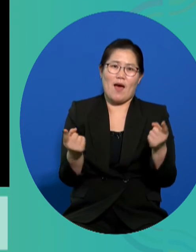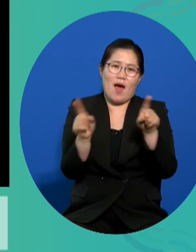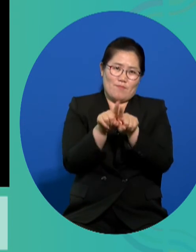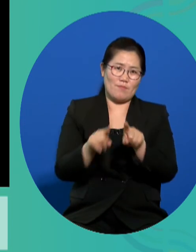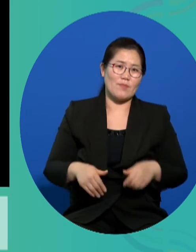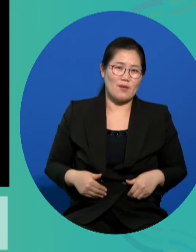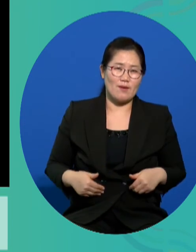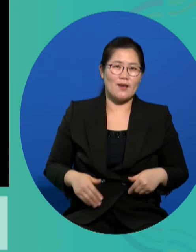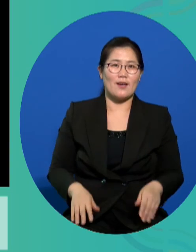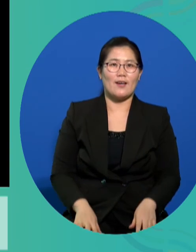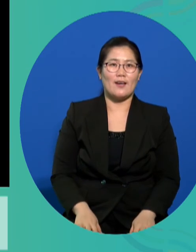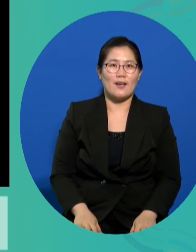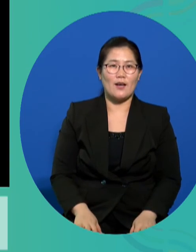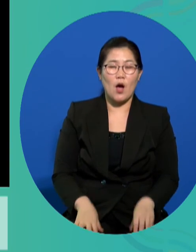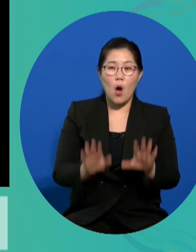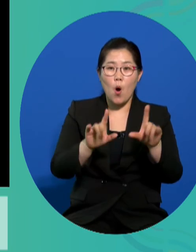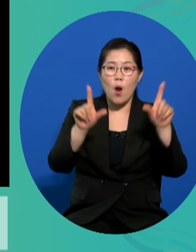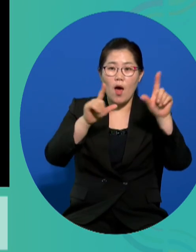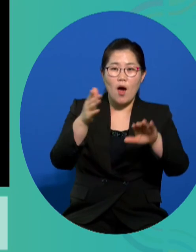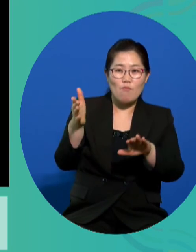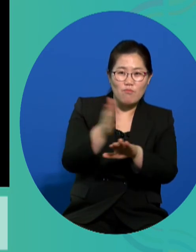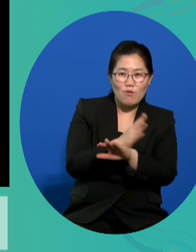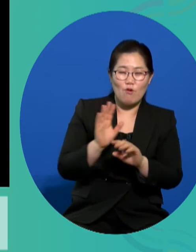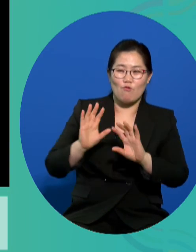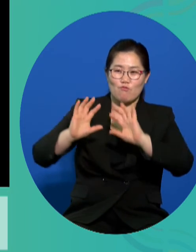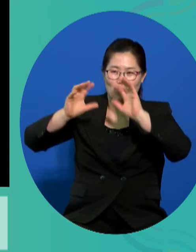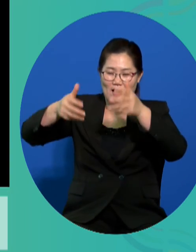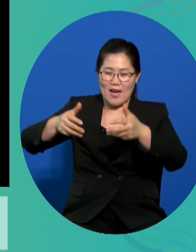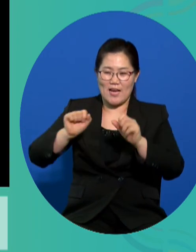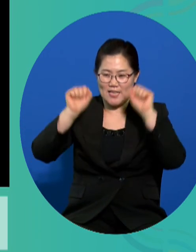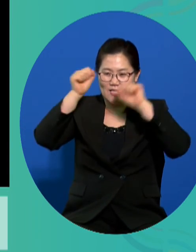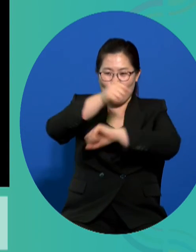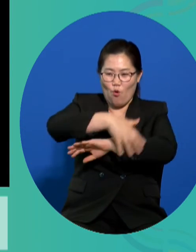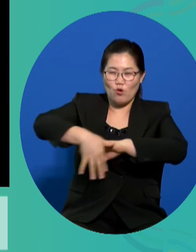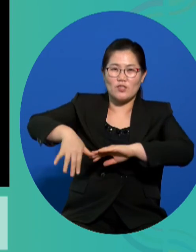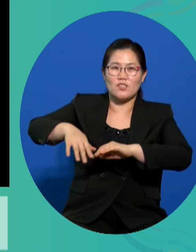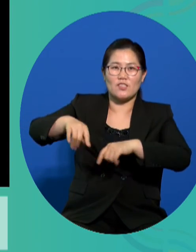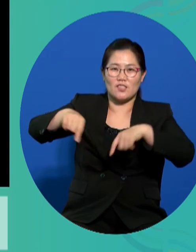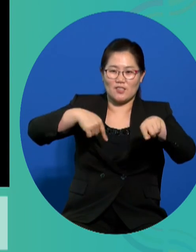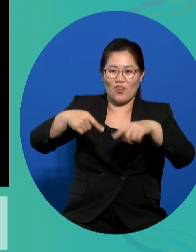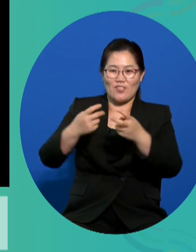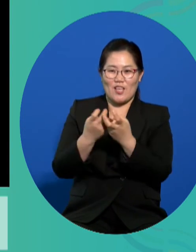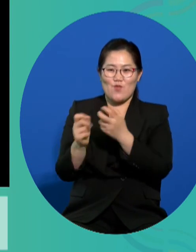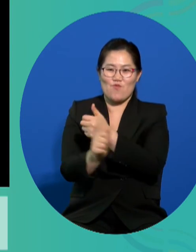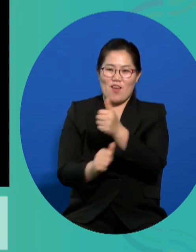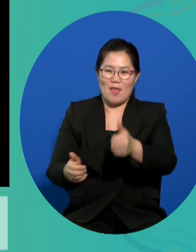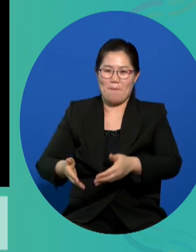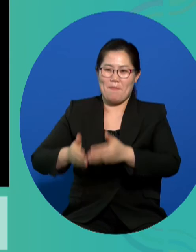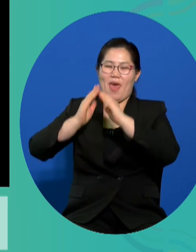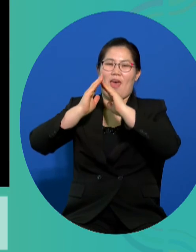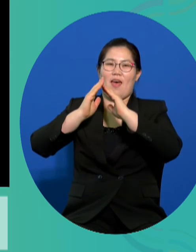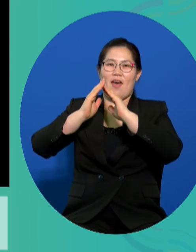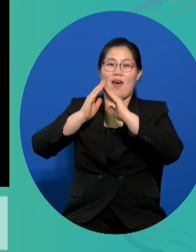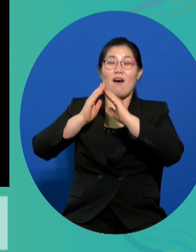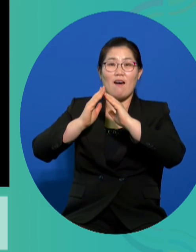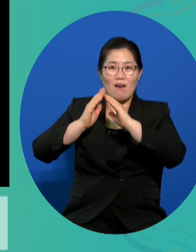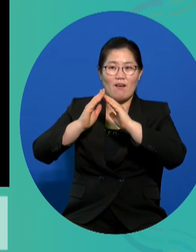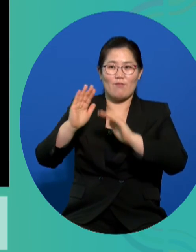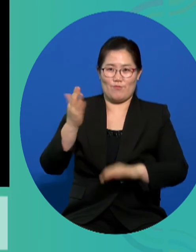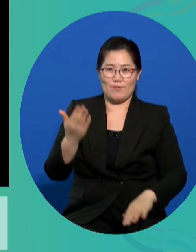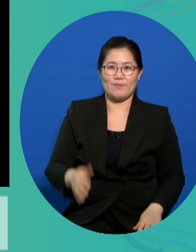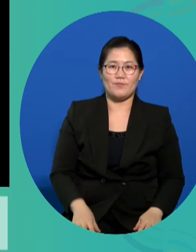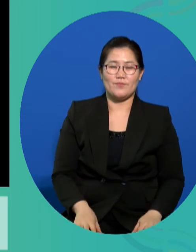이제 국가 스포츠 정책위원회가 발족이 됩니다. 이제 국가 스포츠 정책위원회가 스포츠 기본법에 명문화되어